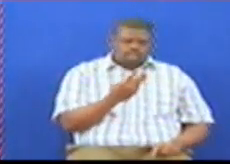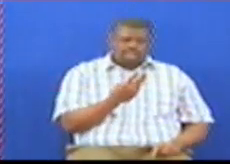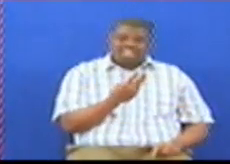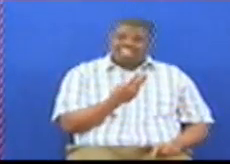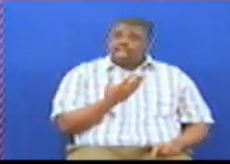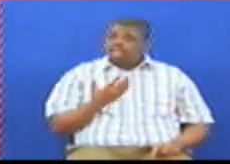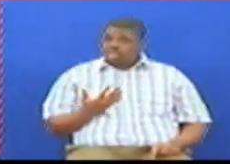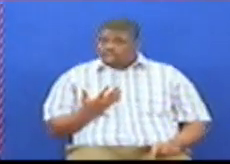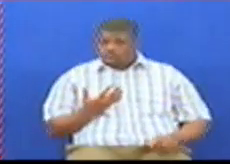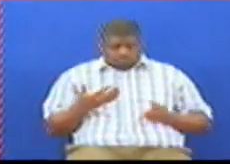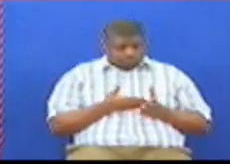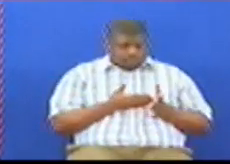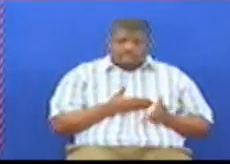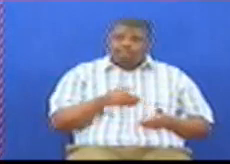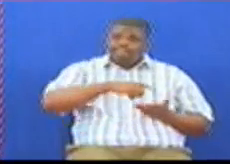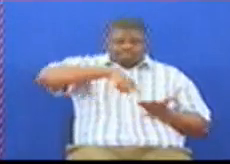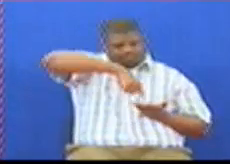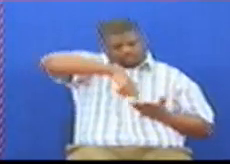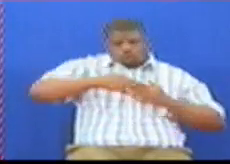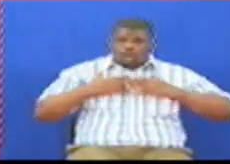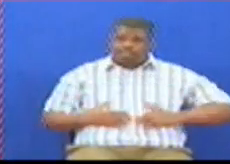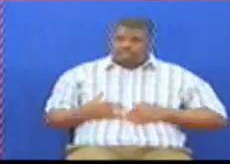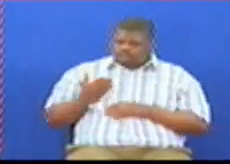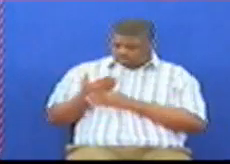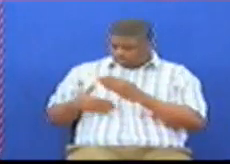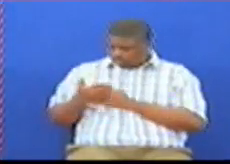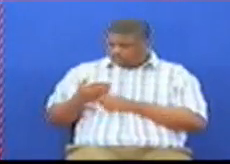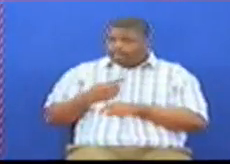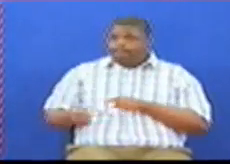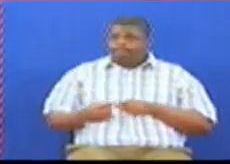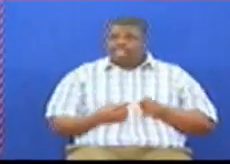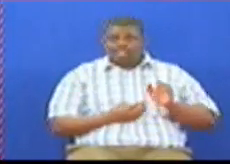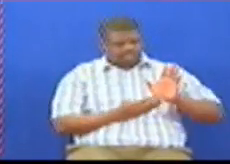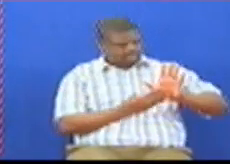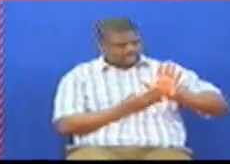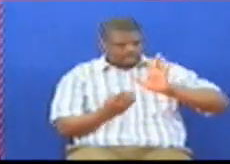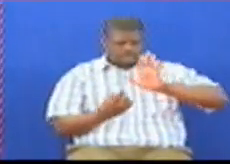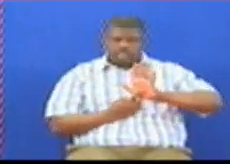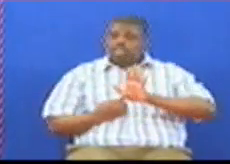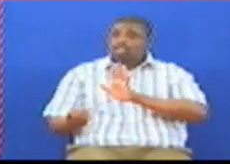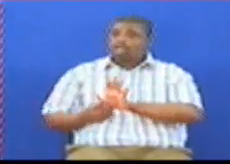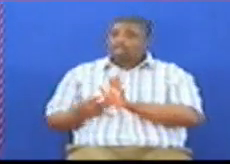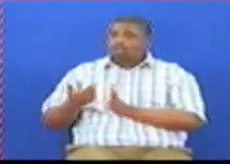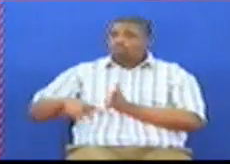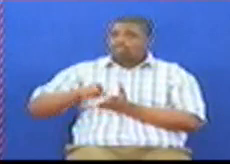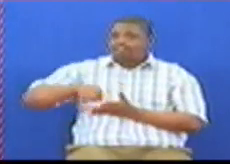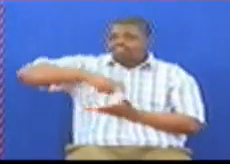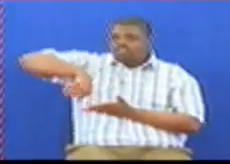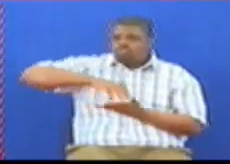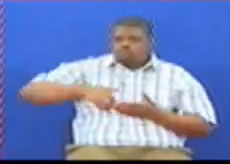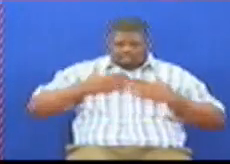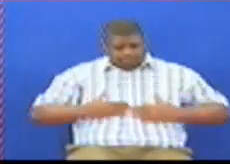535 mpaka kufikia vituo vya afya vilivyojengwa 968. Ni ongezeko la vituo vya afya